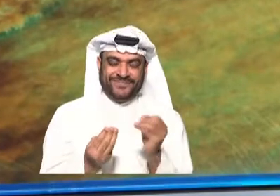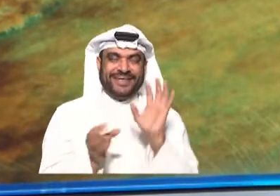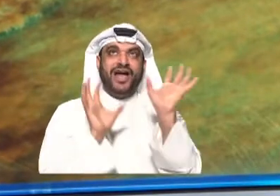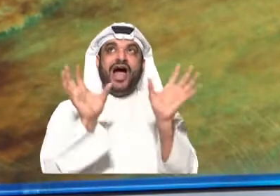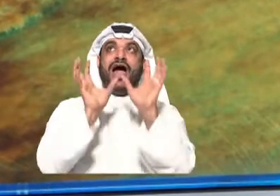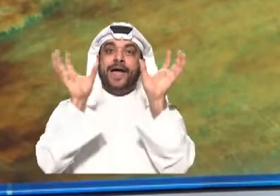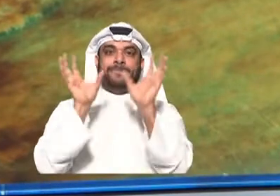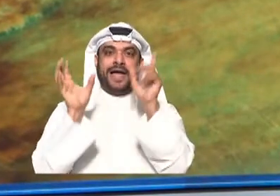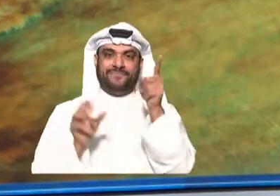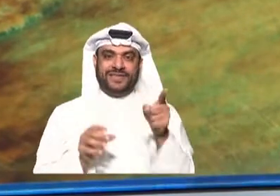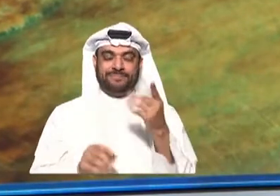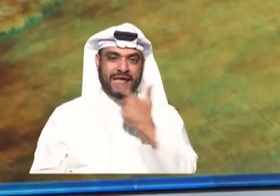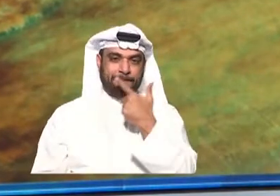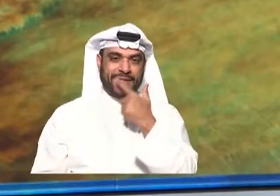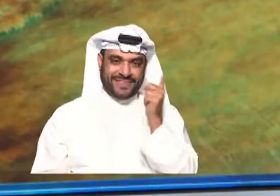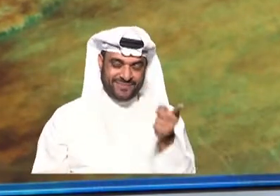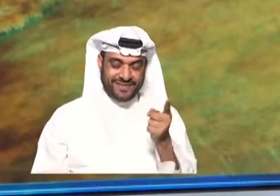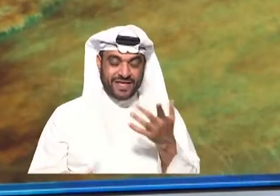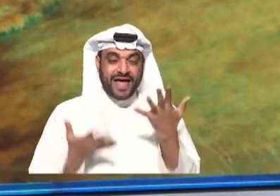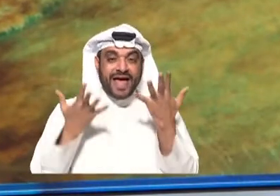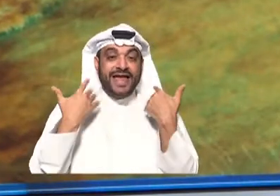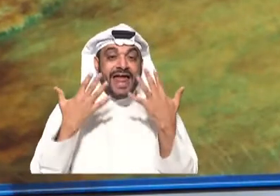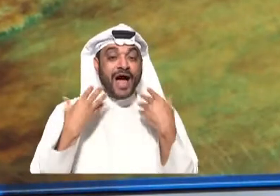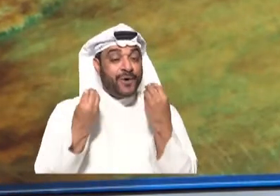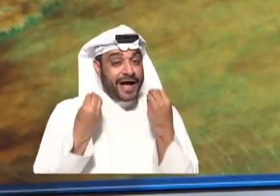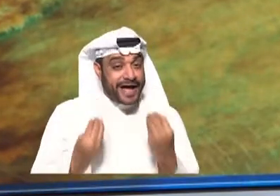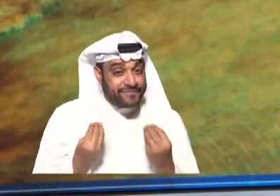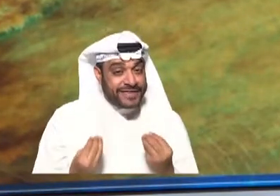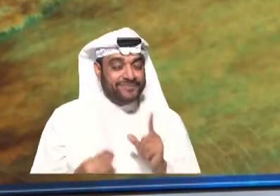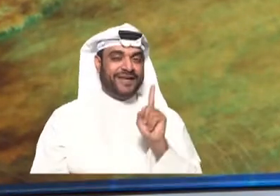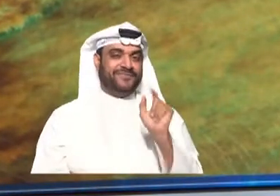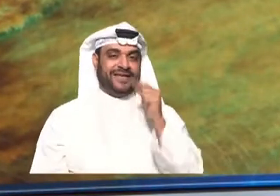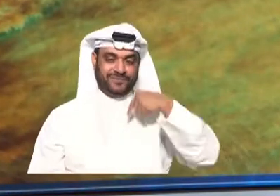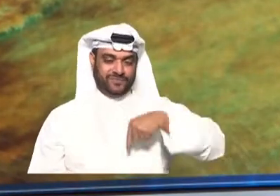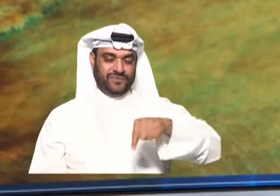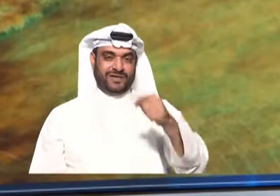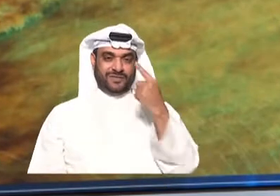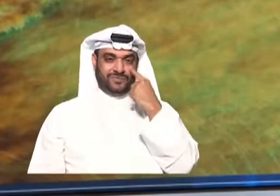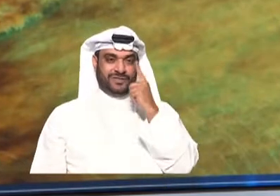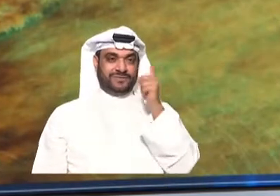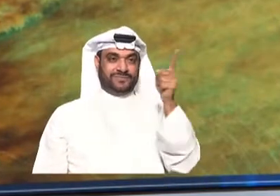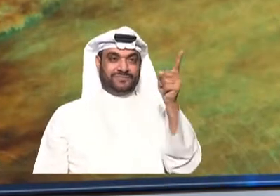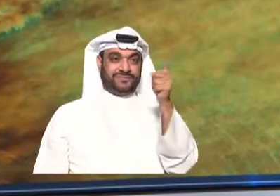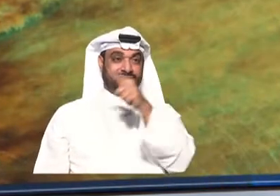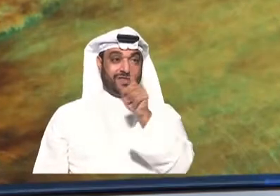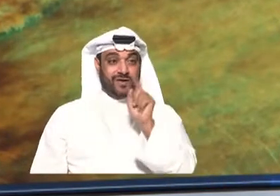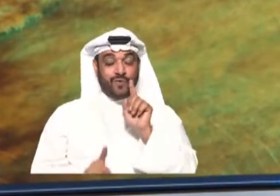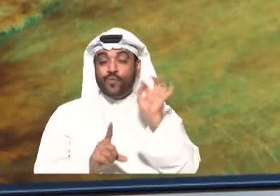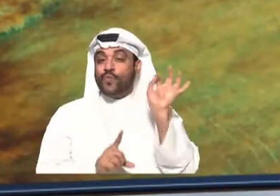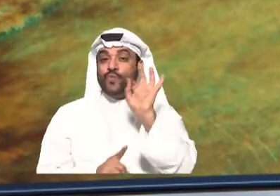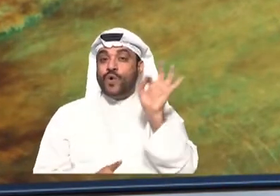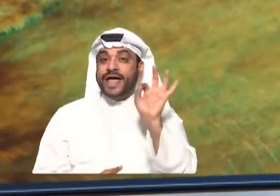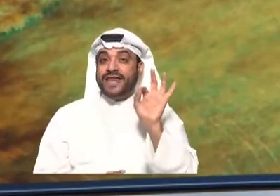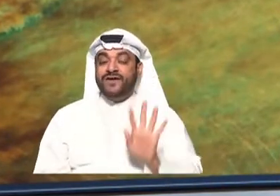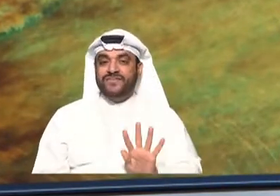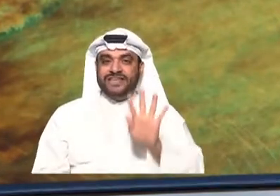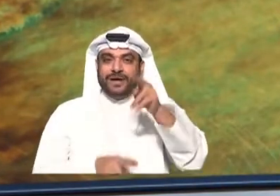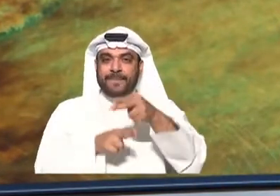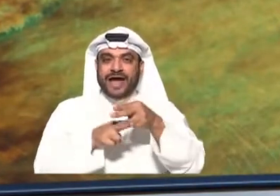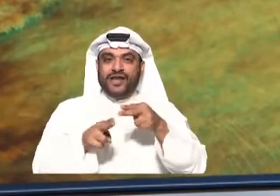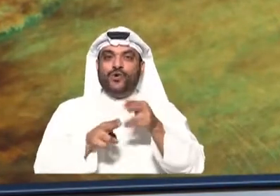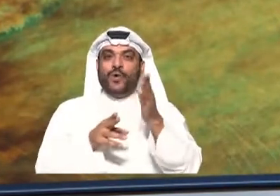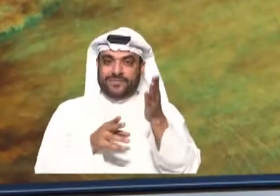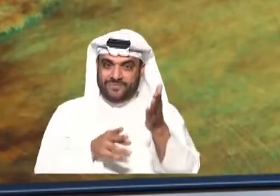واردة خفيفة متفرقة، وقد تكون أيضا واردة على معظم المناطق خاصة المناطق الشمالية من البلاد،